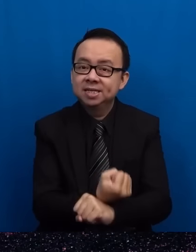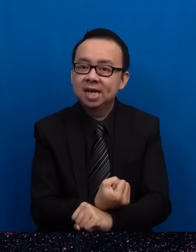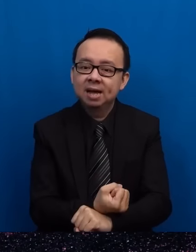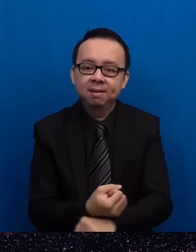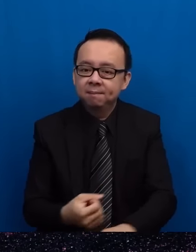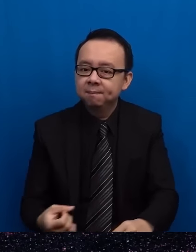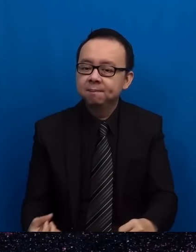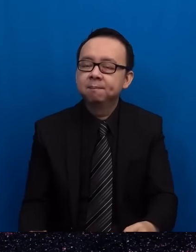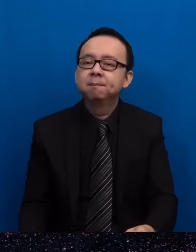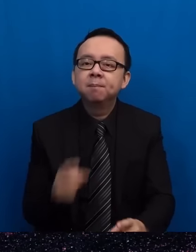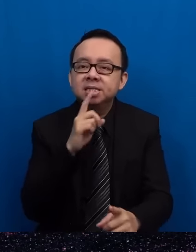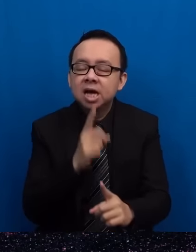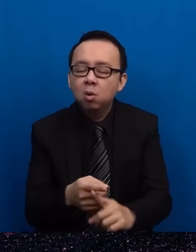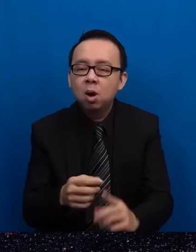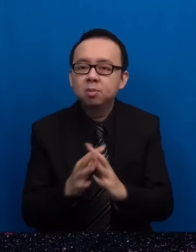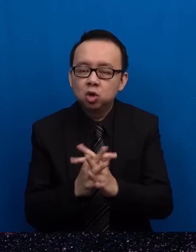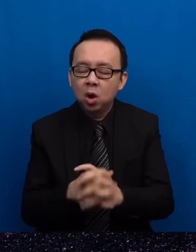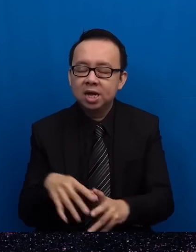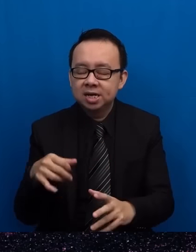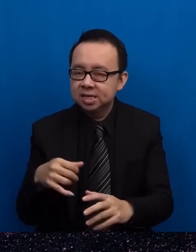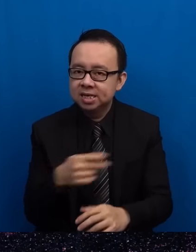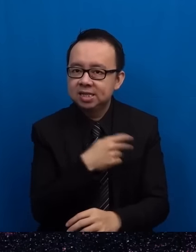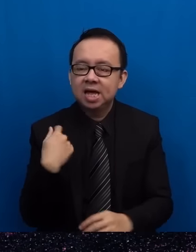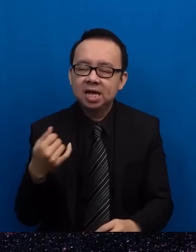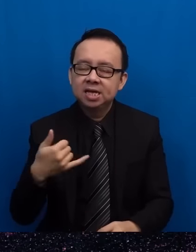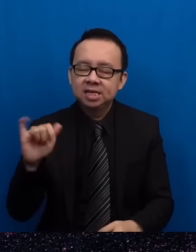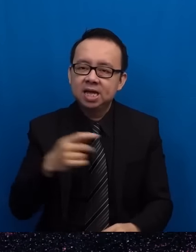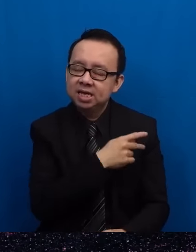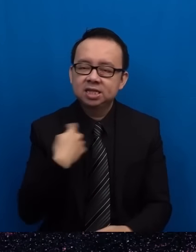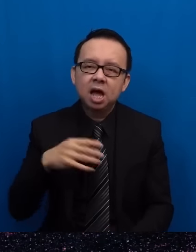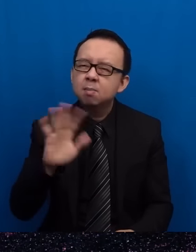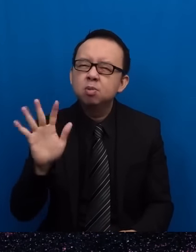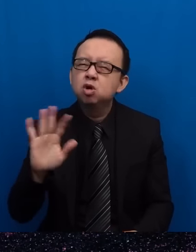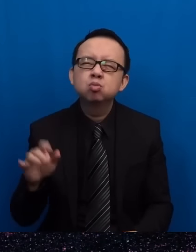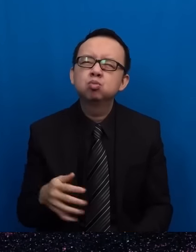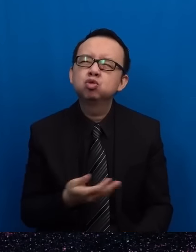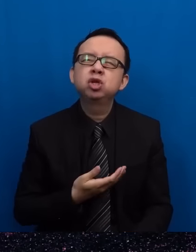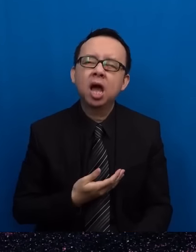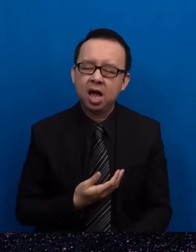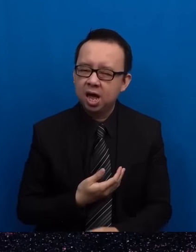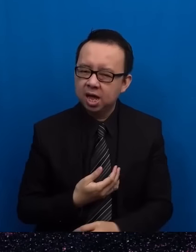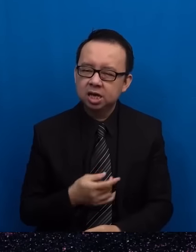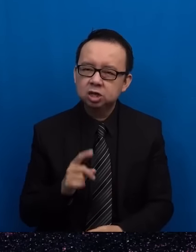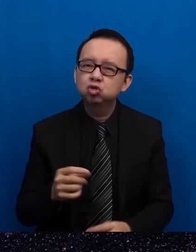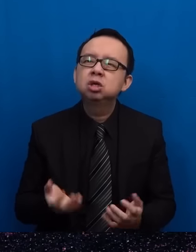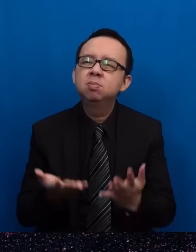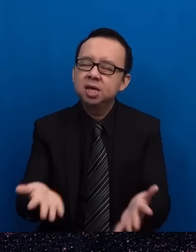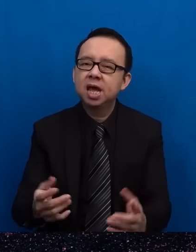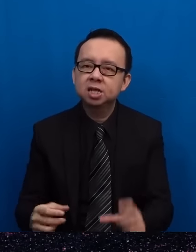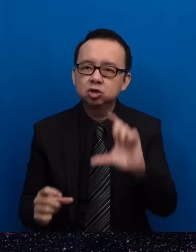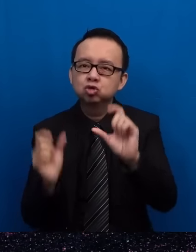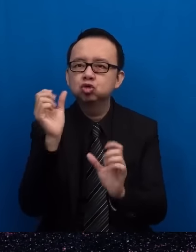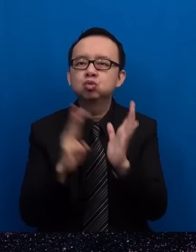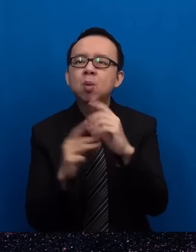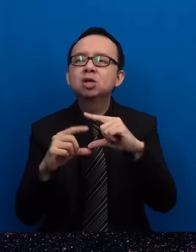kita sesuatu yang kita belum punya. Dan itu diberikan secara cuma-cuma. Doa